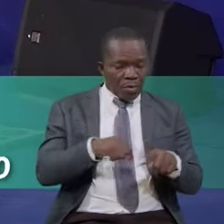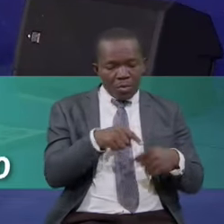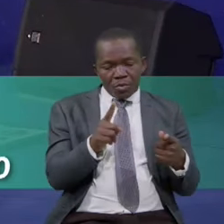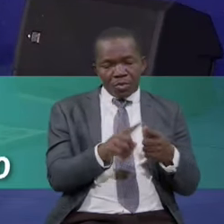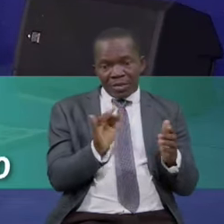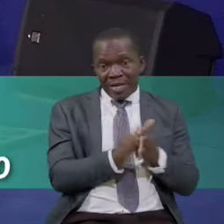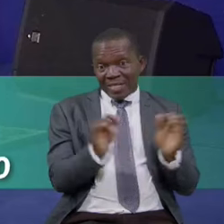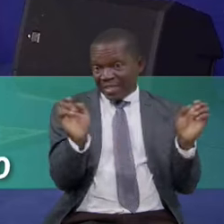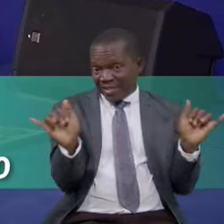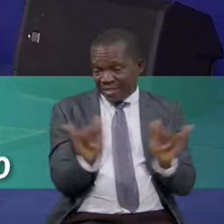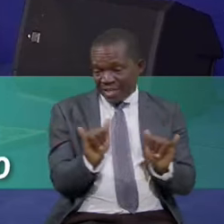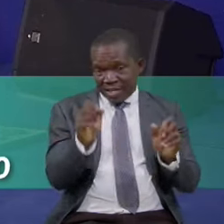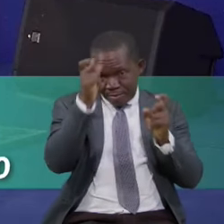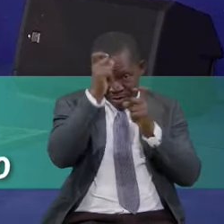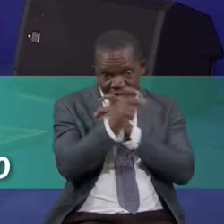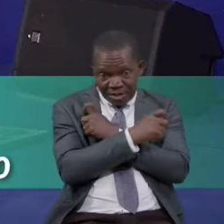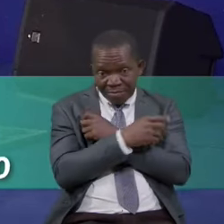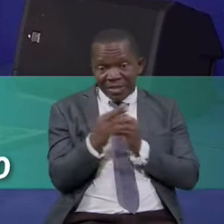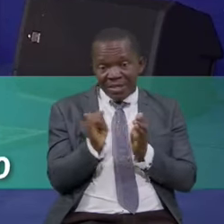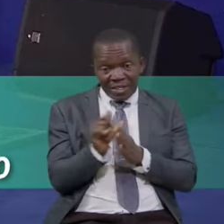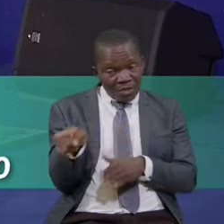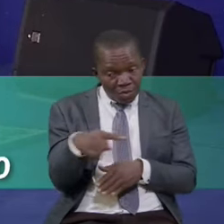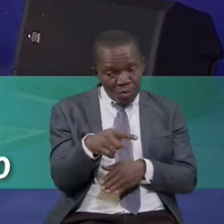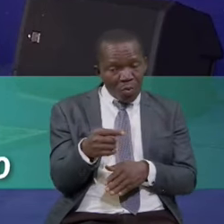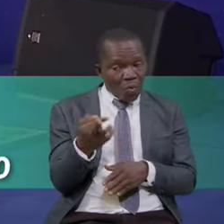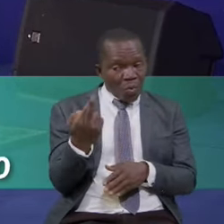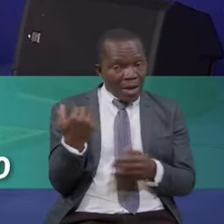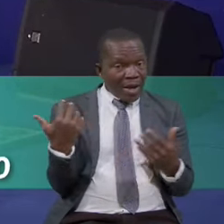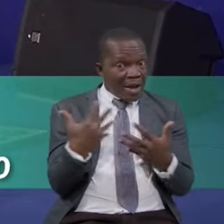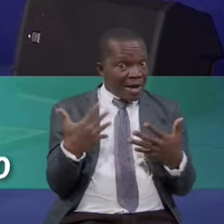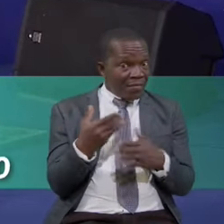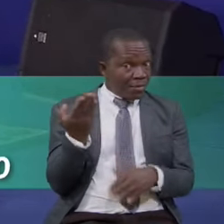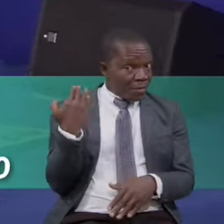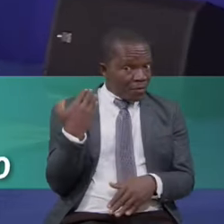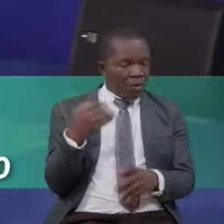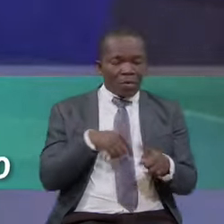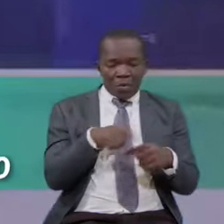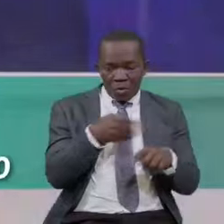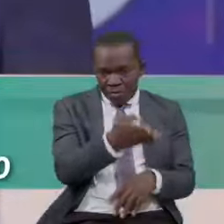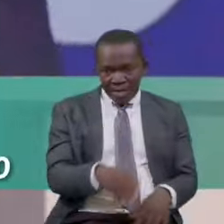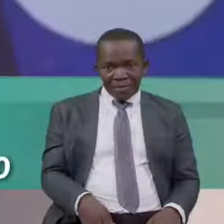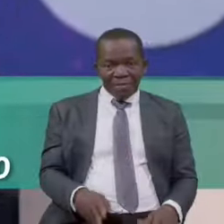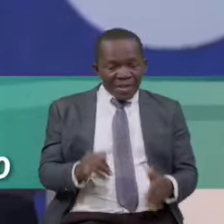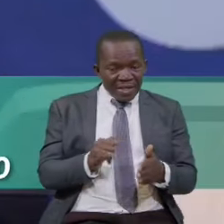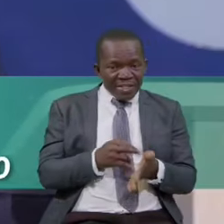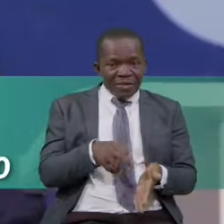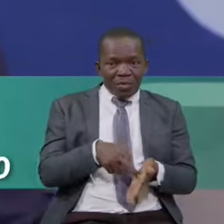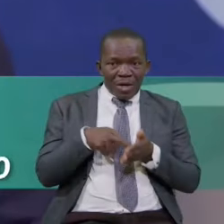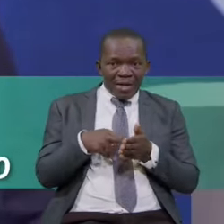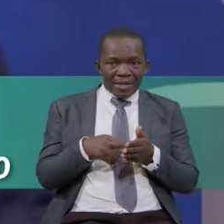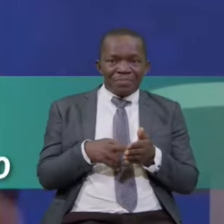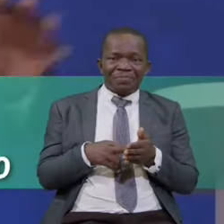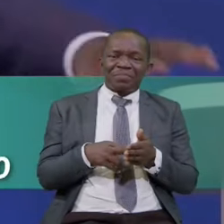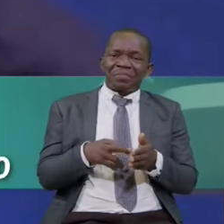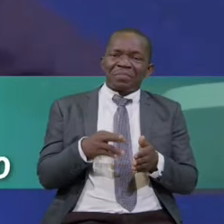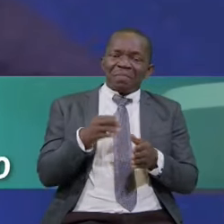d'où tu as quitté il faut la foi pour retourner là-bas va dire à Pharaon